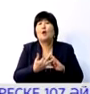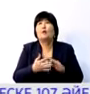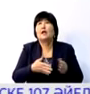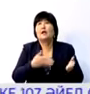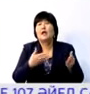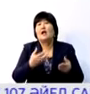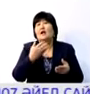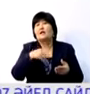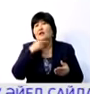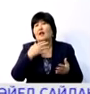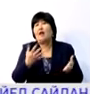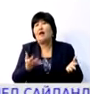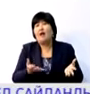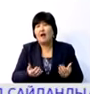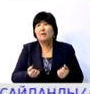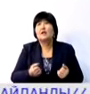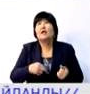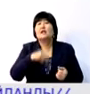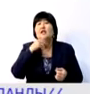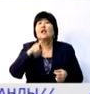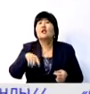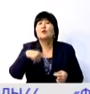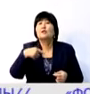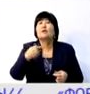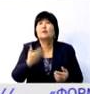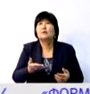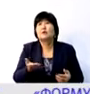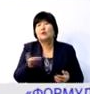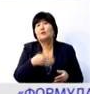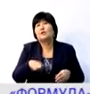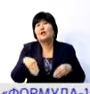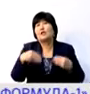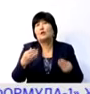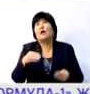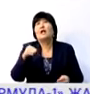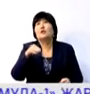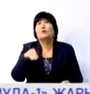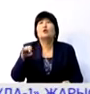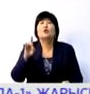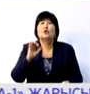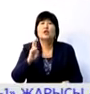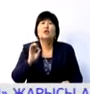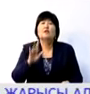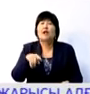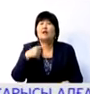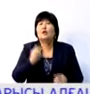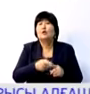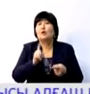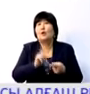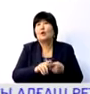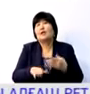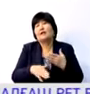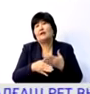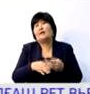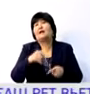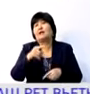жылы қабылдап, жылы лебіздерін білдіріп жатты. Міне, біз соны табыс ету барысында Темірбек Жүргенов жөнінде айтып өттік. Сол арқылы біз Темірбек Жүргеновті